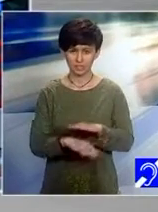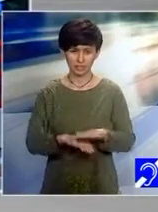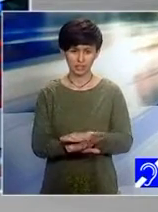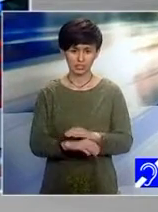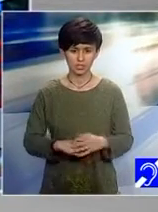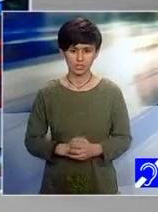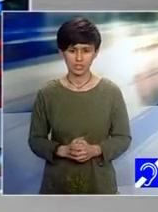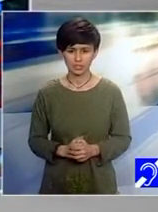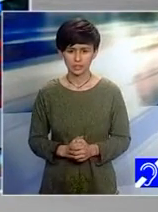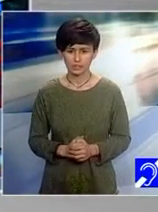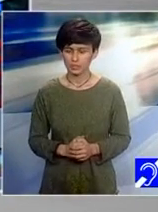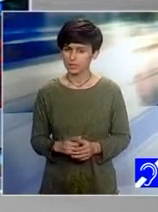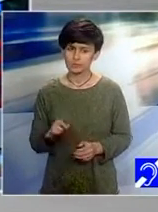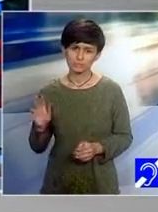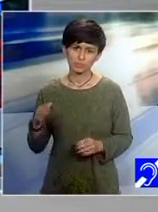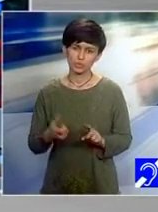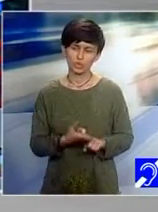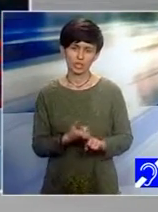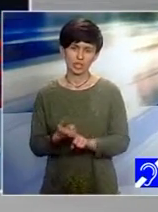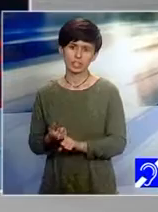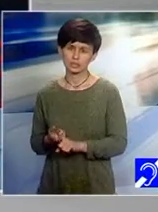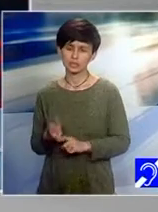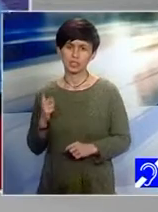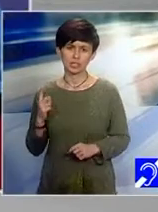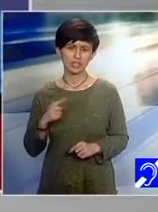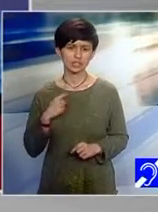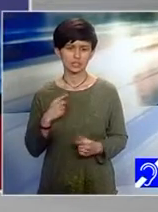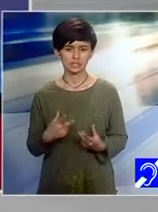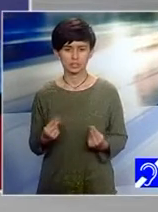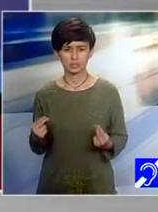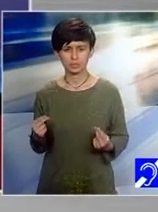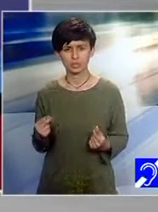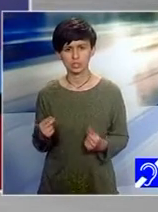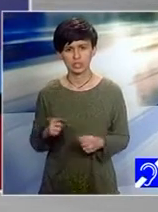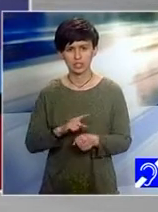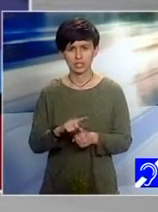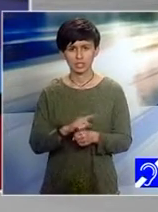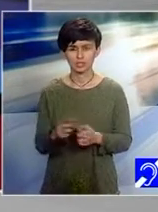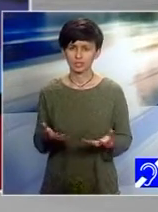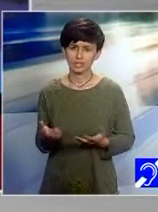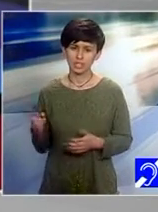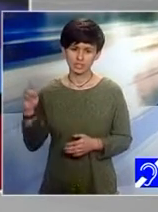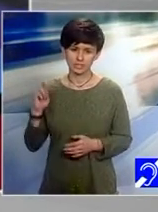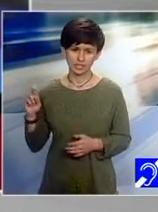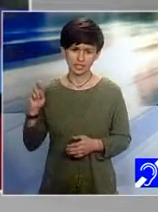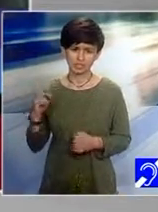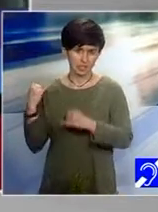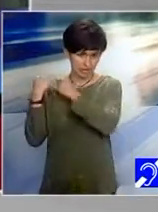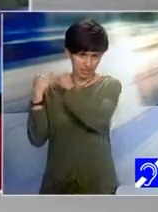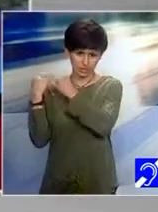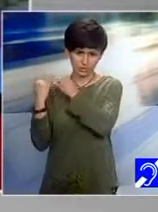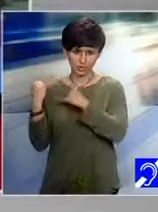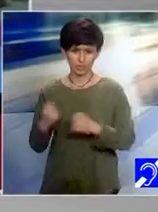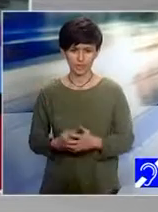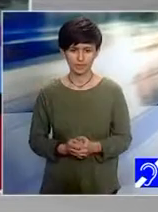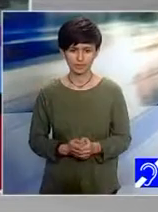N-are nicio legătură, dar iată că sunt cumva multe lucruri care se repetă în istorie. Revenind la